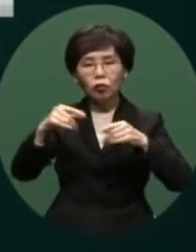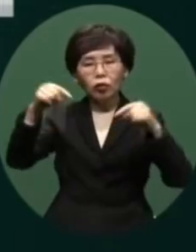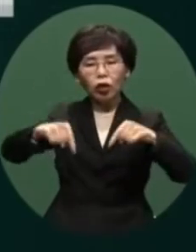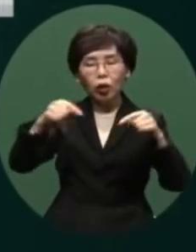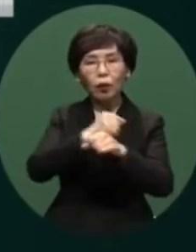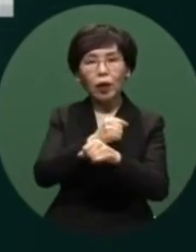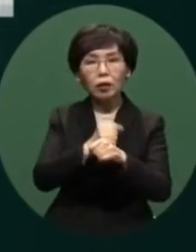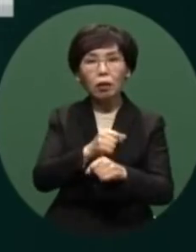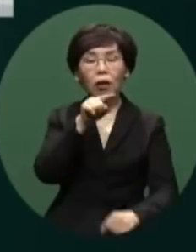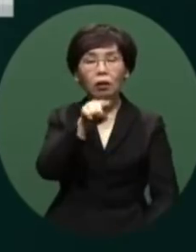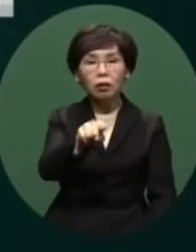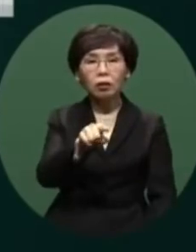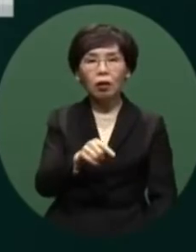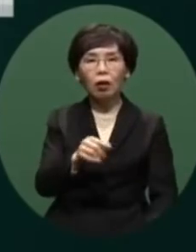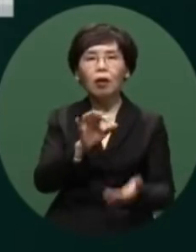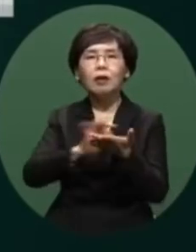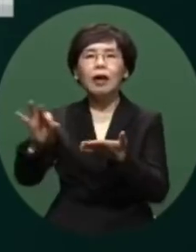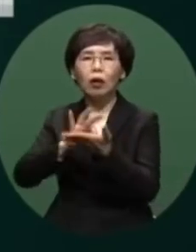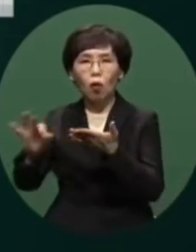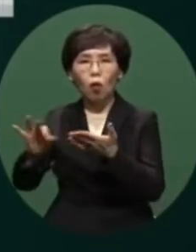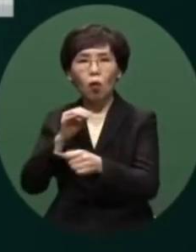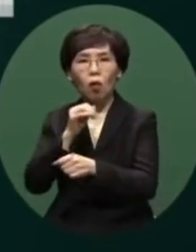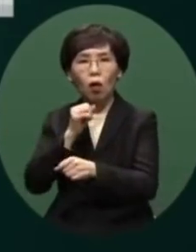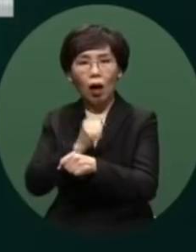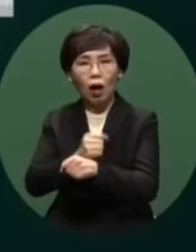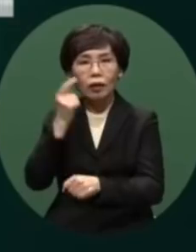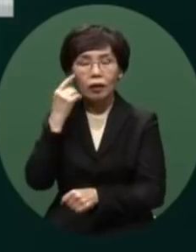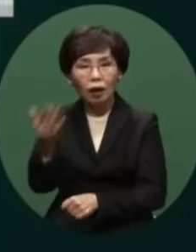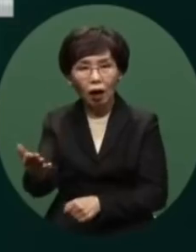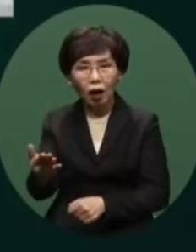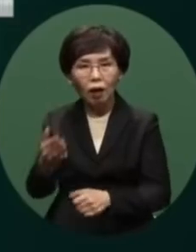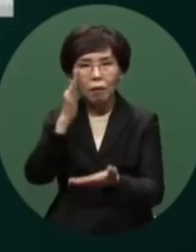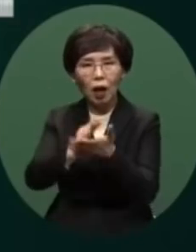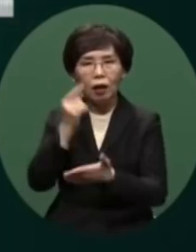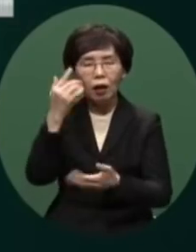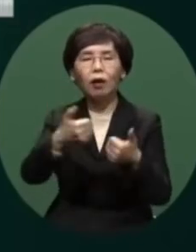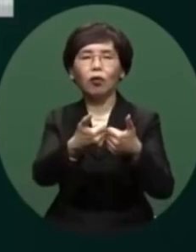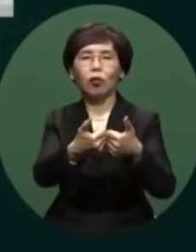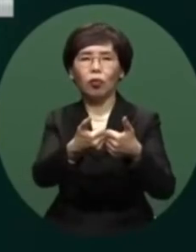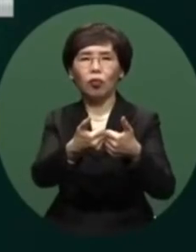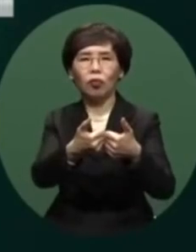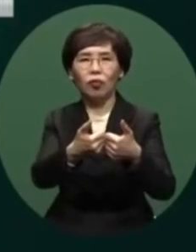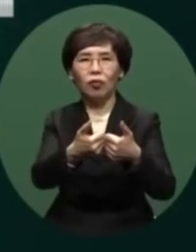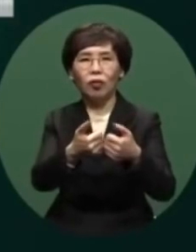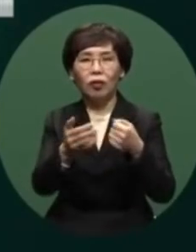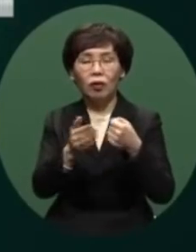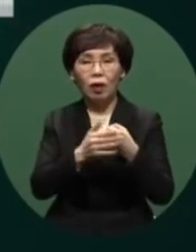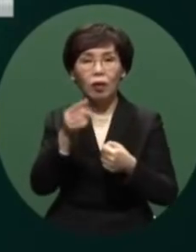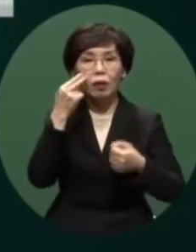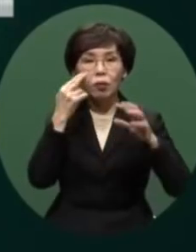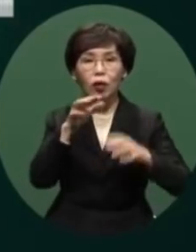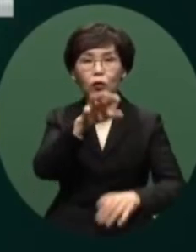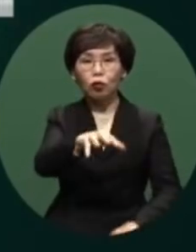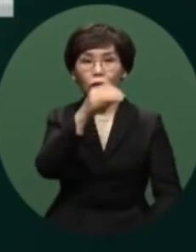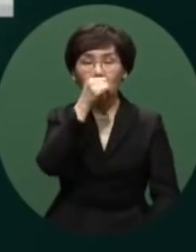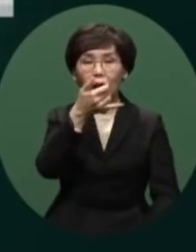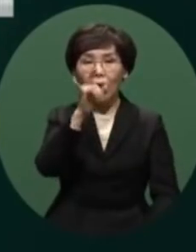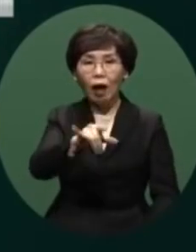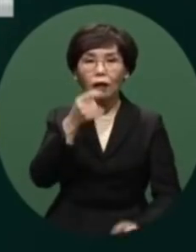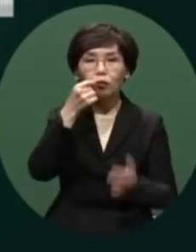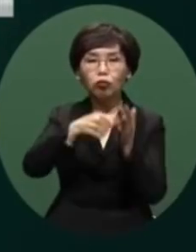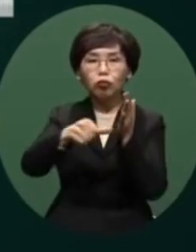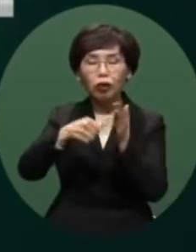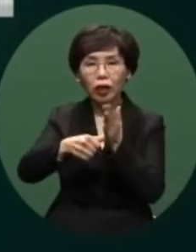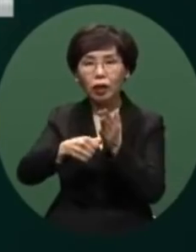해서 그것을 사용할 것인지를 의논하자는 그것이죠. 그래서 그것을 미국에 있는 핵무기를